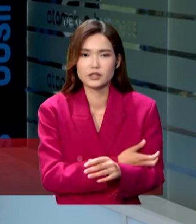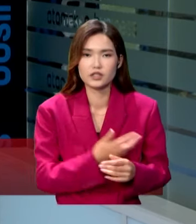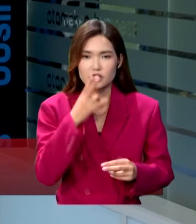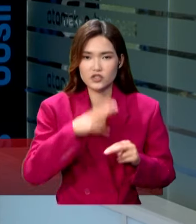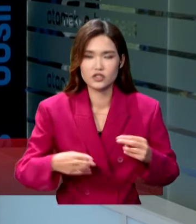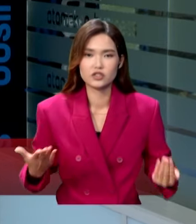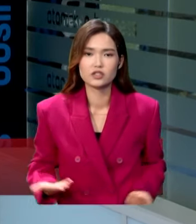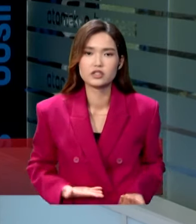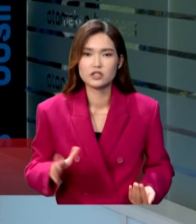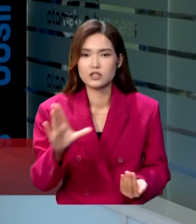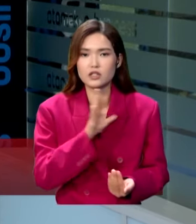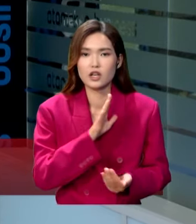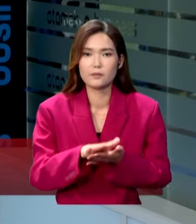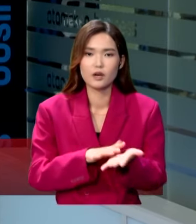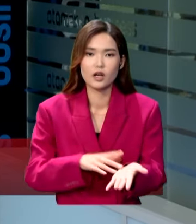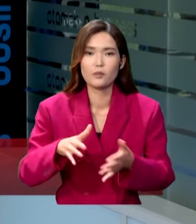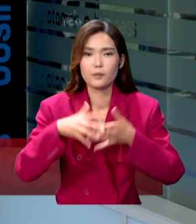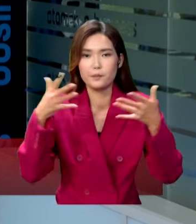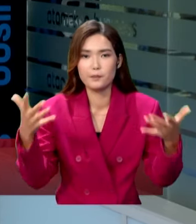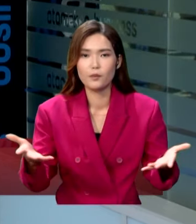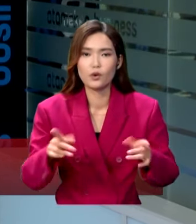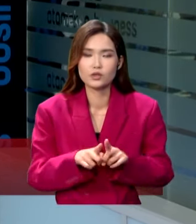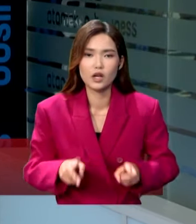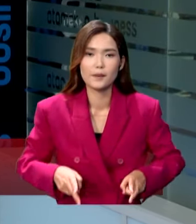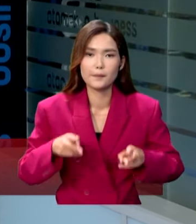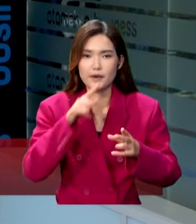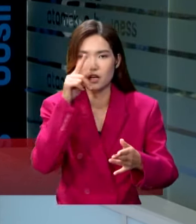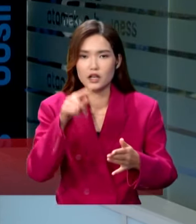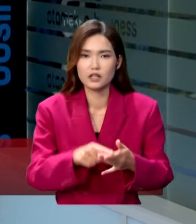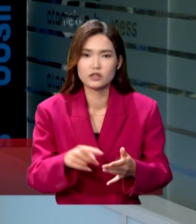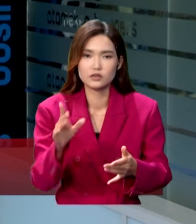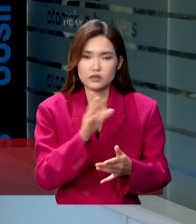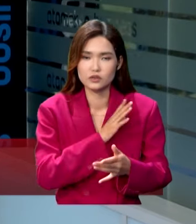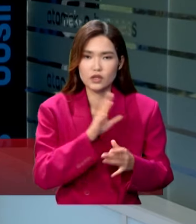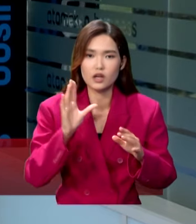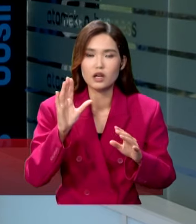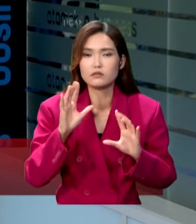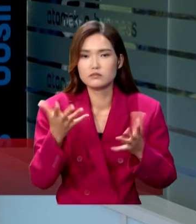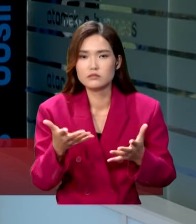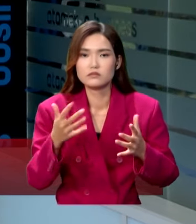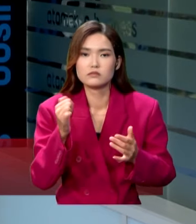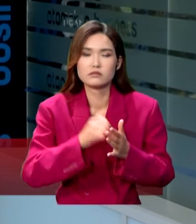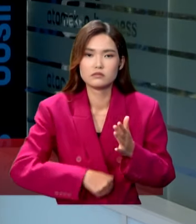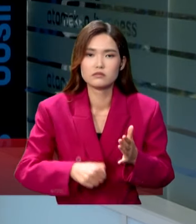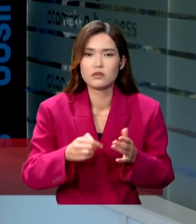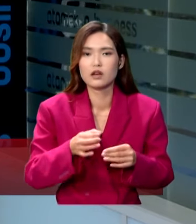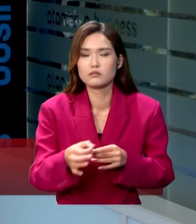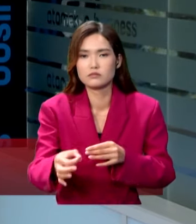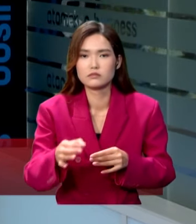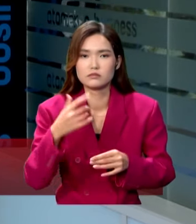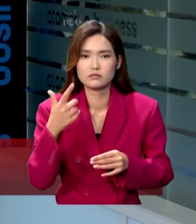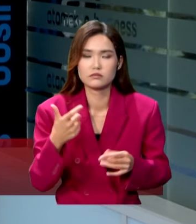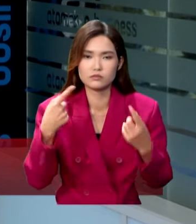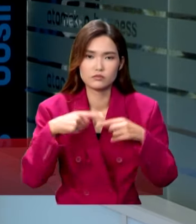Минобороны сегодня заверяют что большинство таких преступлений примерно 90% случаев происходят за пределами воинских